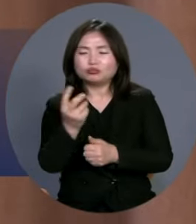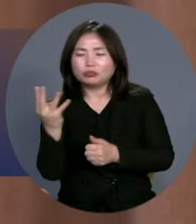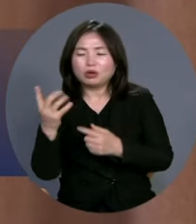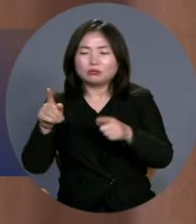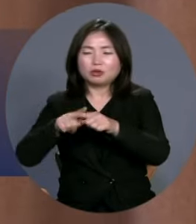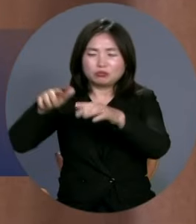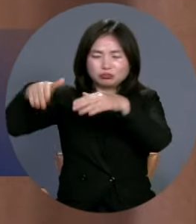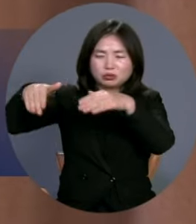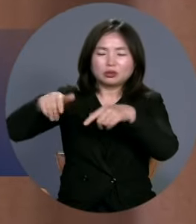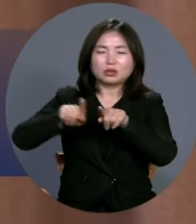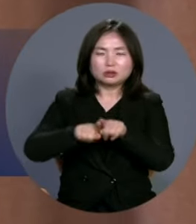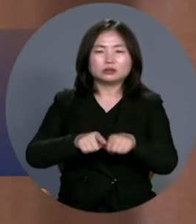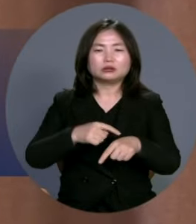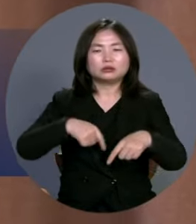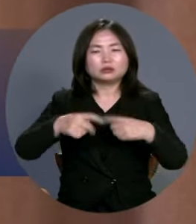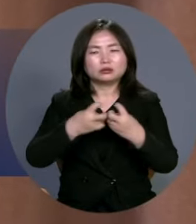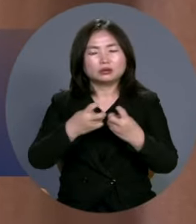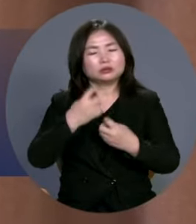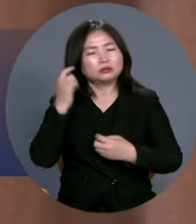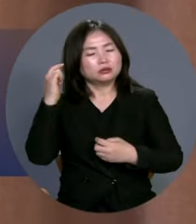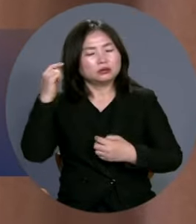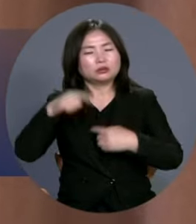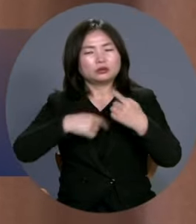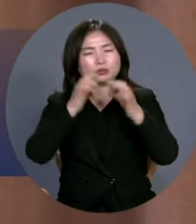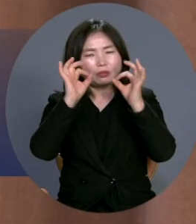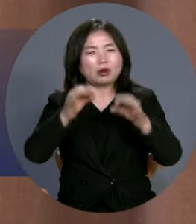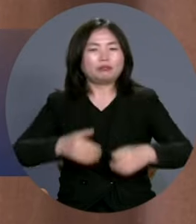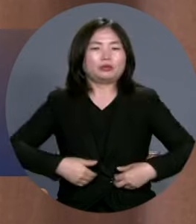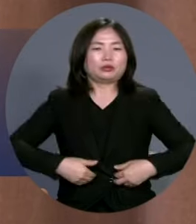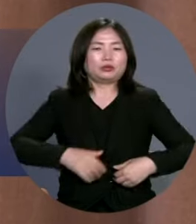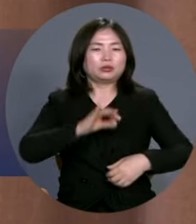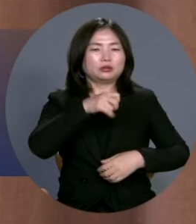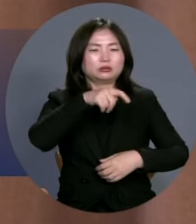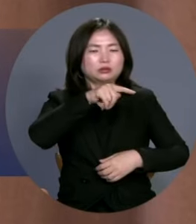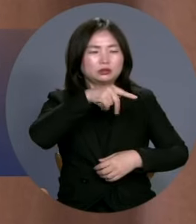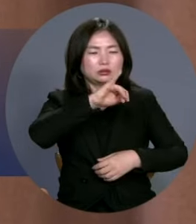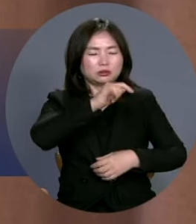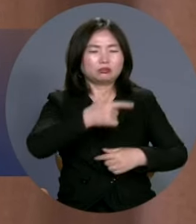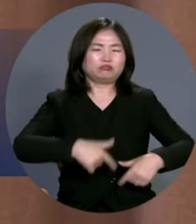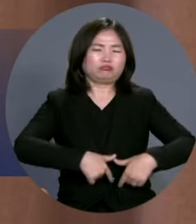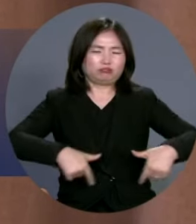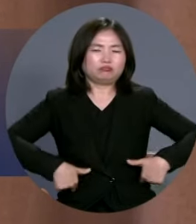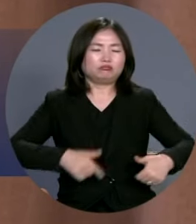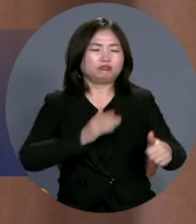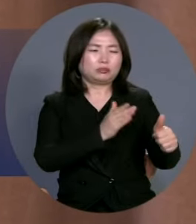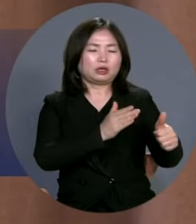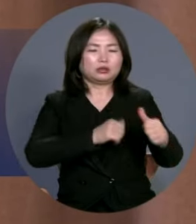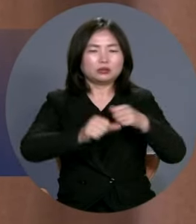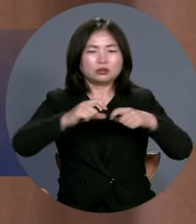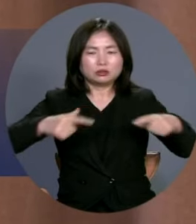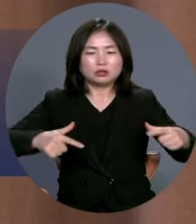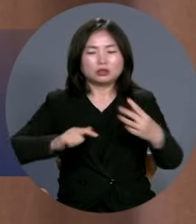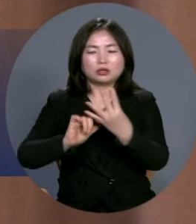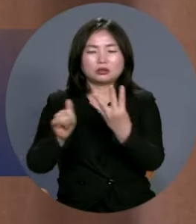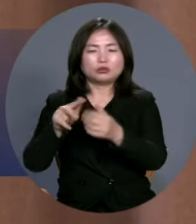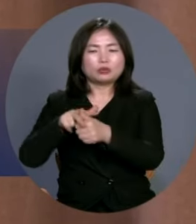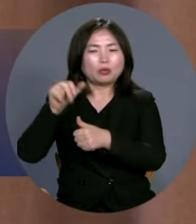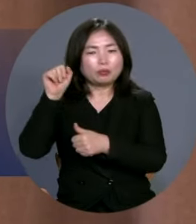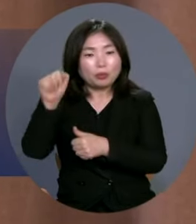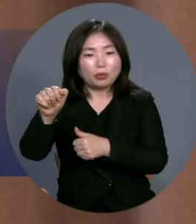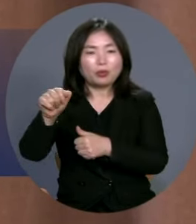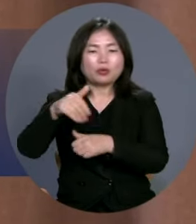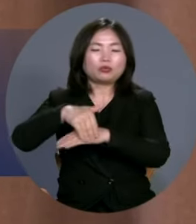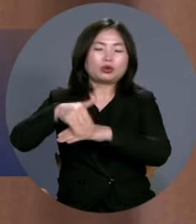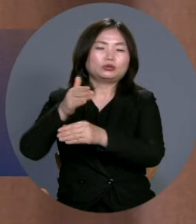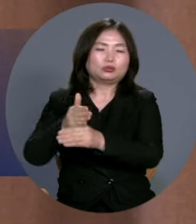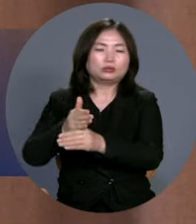또 모든 유권자들이 아셔야 된다고 생각합니다. 그래서 이인선 후보가 통 크게 대구에서 지금 수성을 해서 네 분의 후보가 지금 출마를